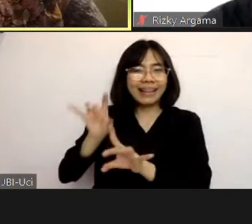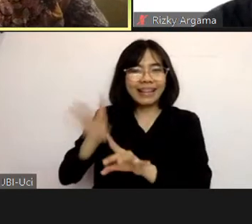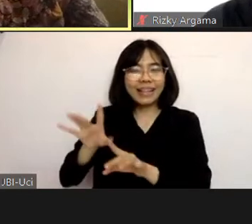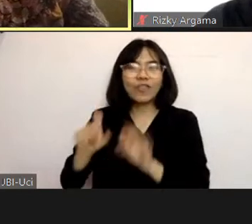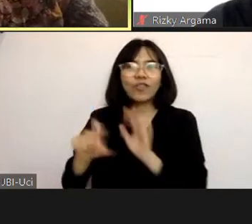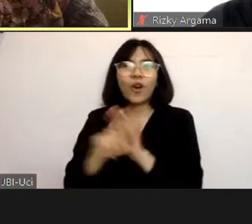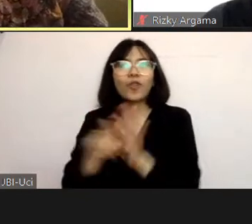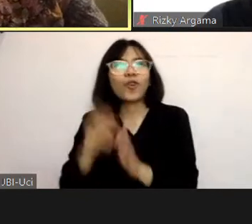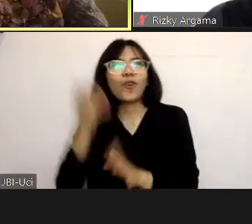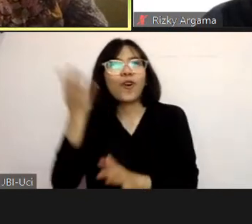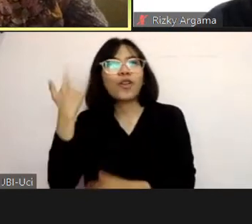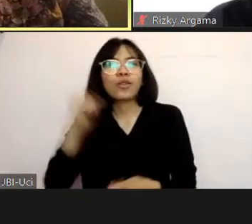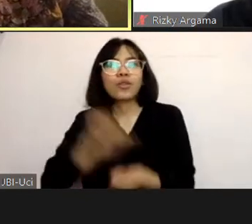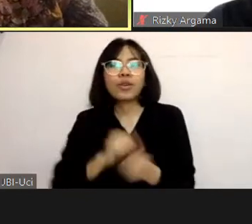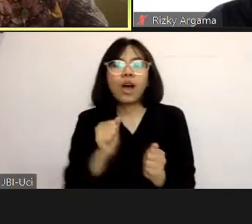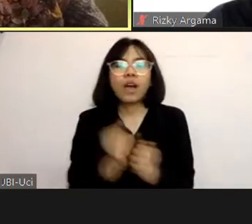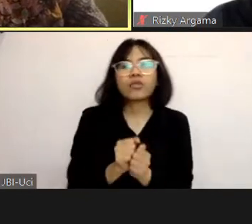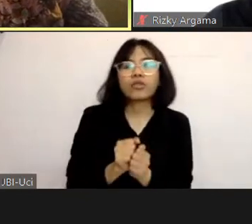atau